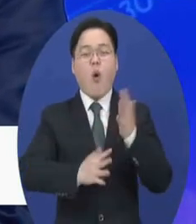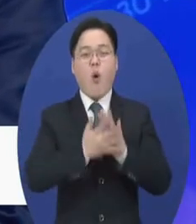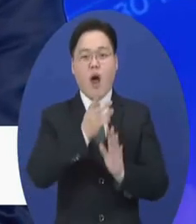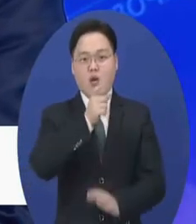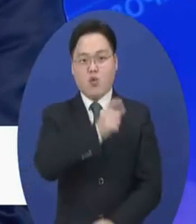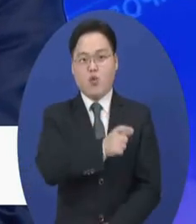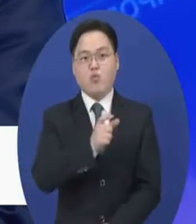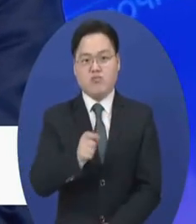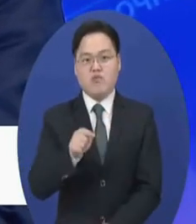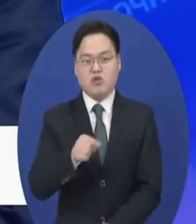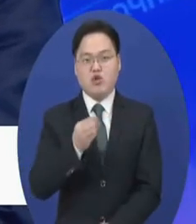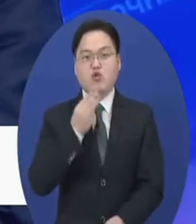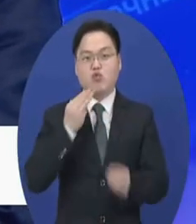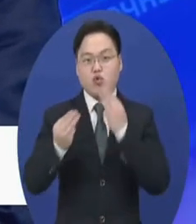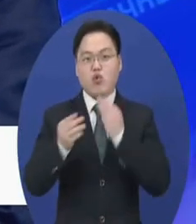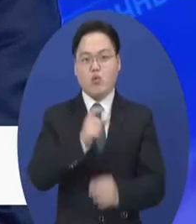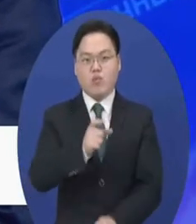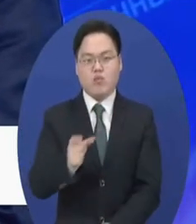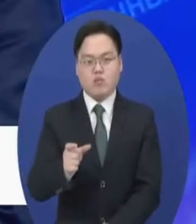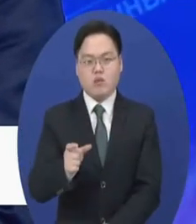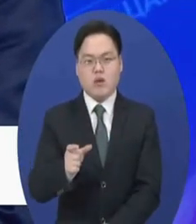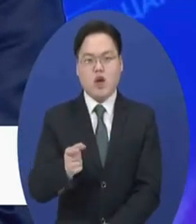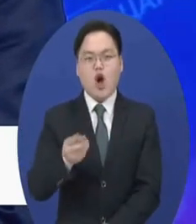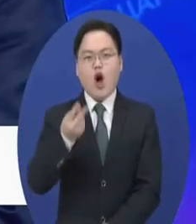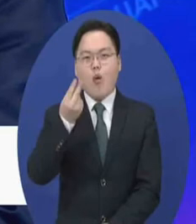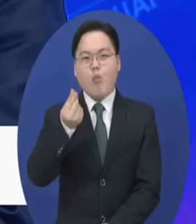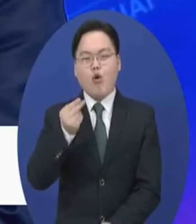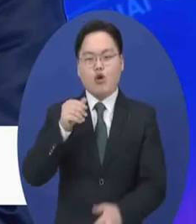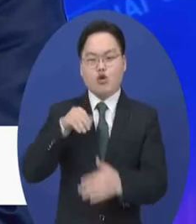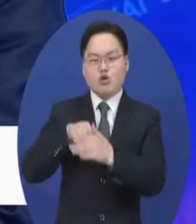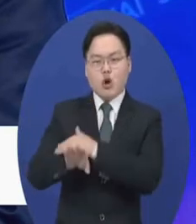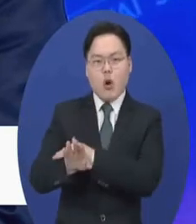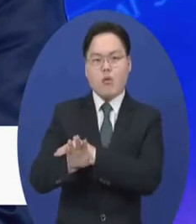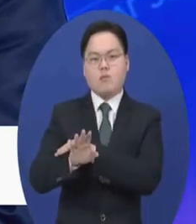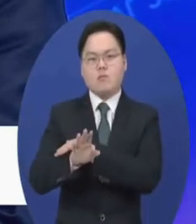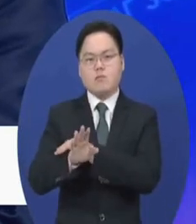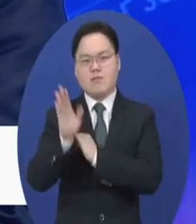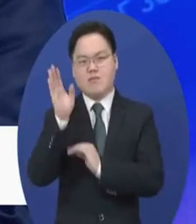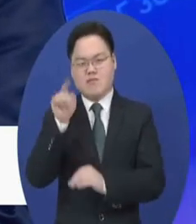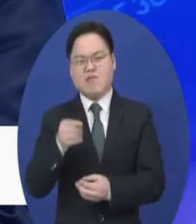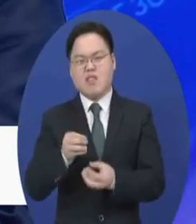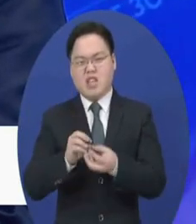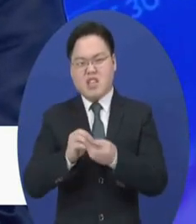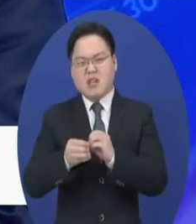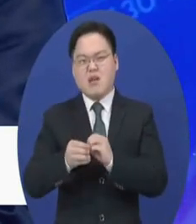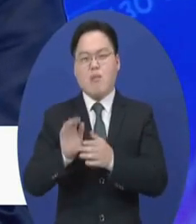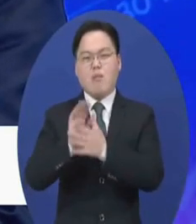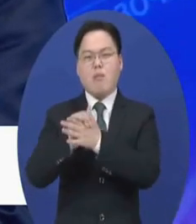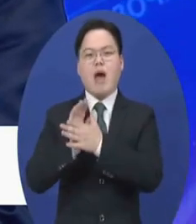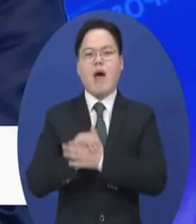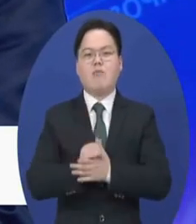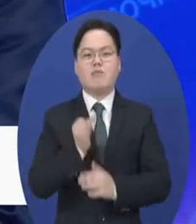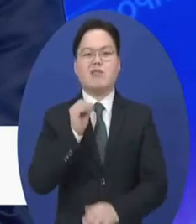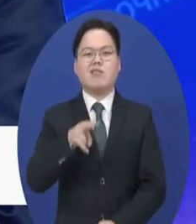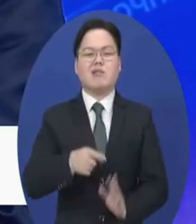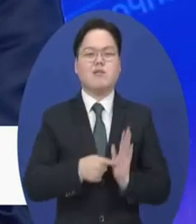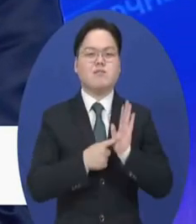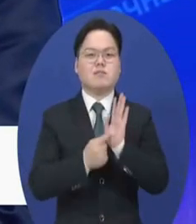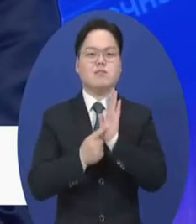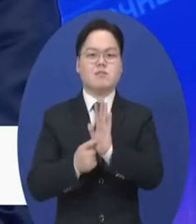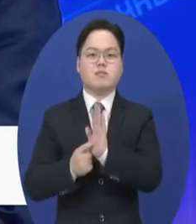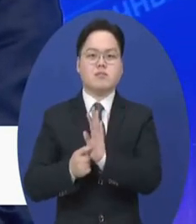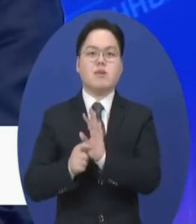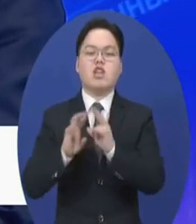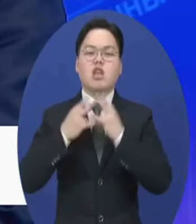ийм эрхтэй хүмүүс байхгүй. А гэтэл энэ хүмүүс хүртэл одоо мөнгө шилжүүлсэн, үе шаттайгаар ингээд шилжүүлсэн баримтууд нь ил болоод ингээд нийгэм